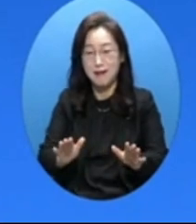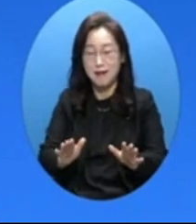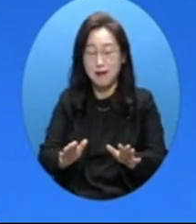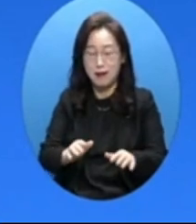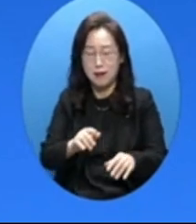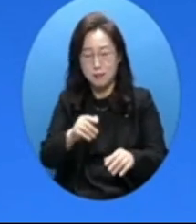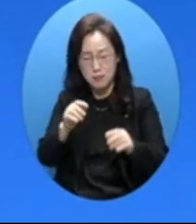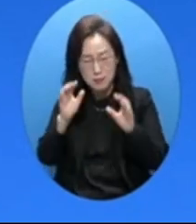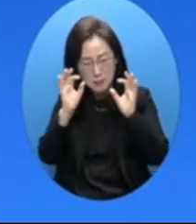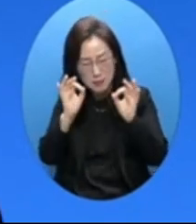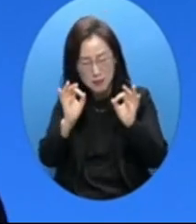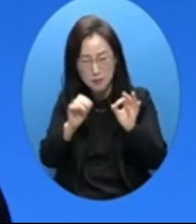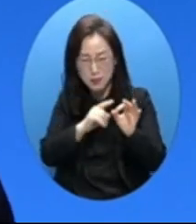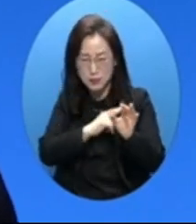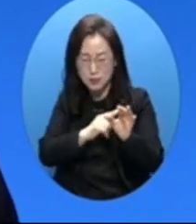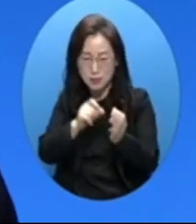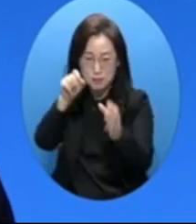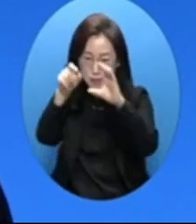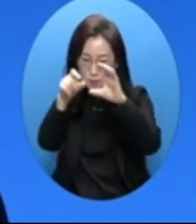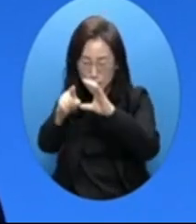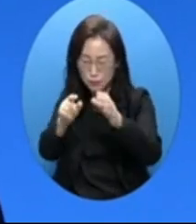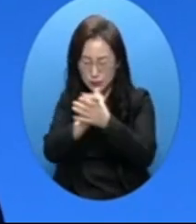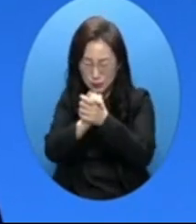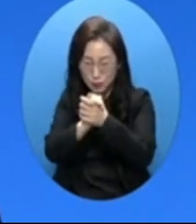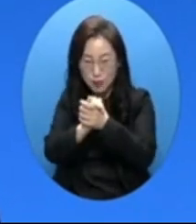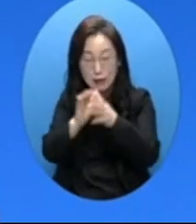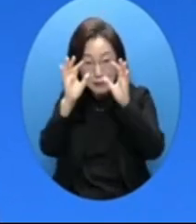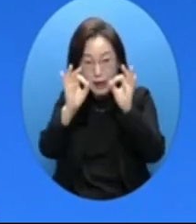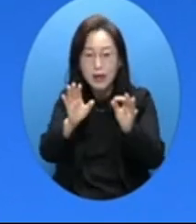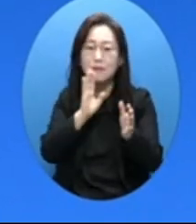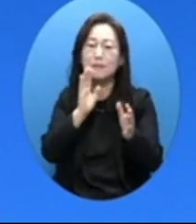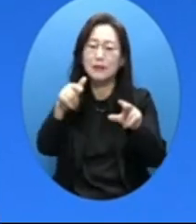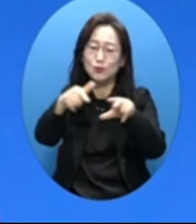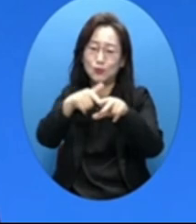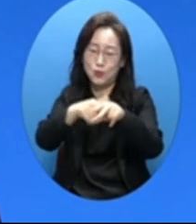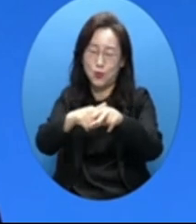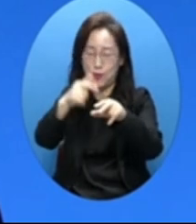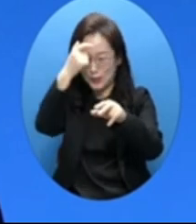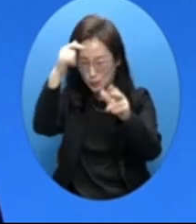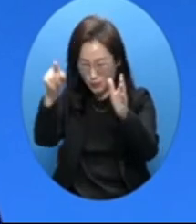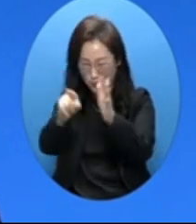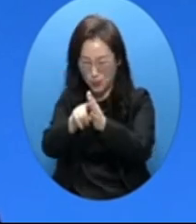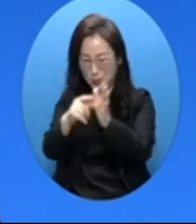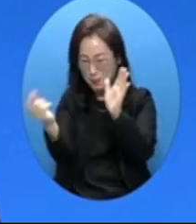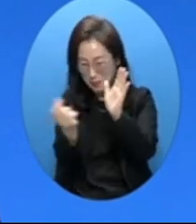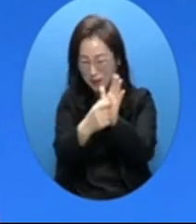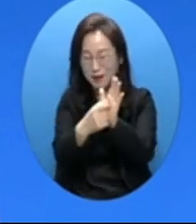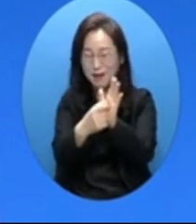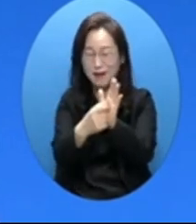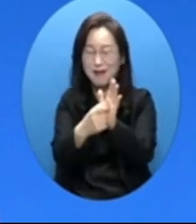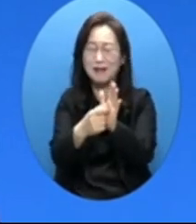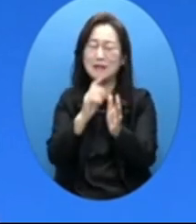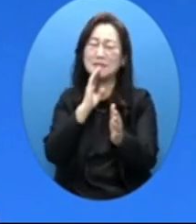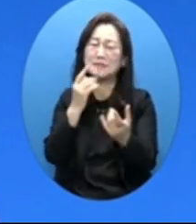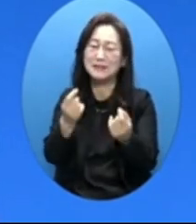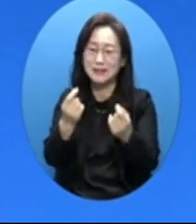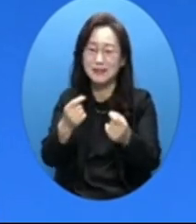기도하는 모습을 보면서 분명히 기독교인이라고 생각을 했는데 찾아보니까 종교 기독교 이렇게 돼 있어요 그래서 하나님께서